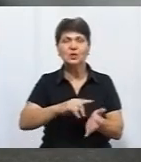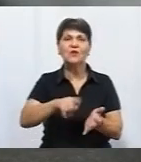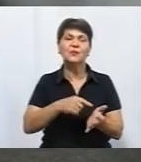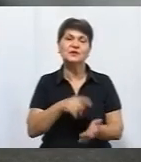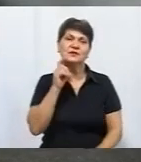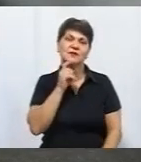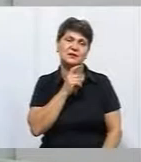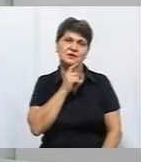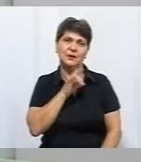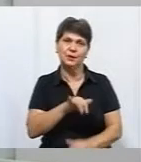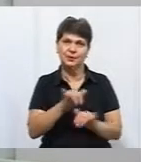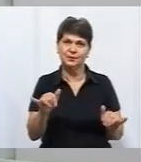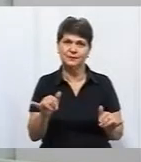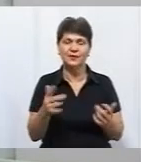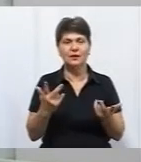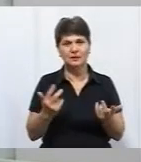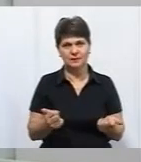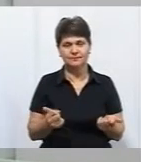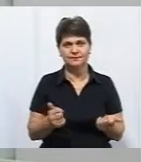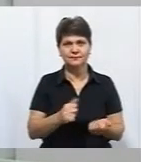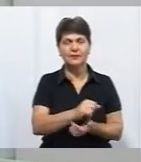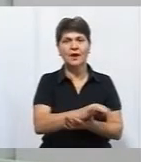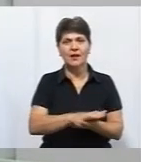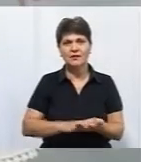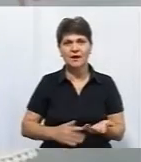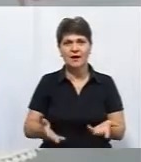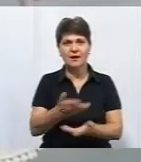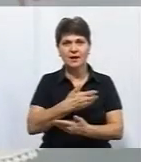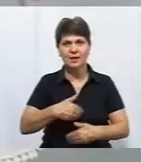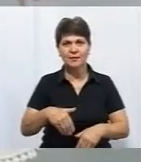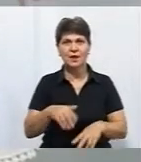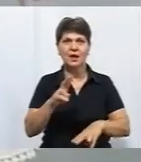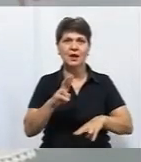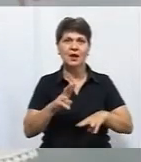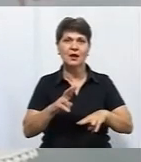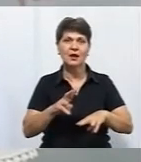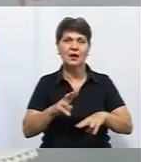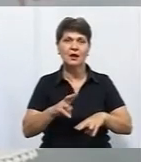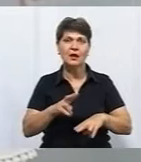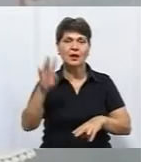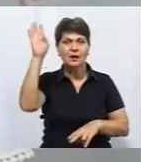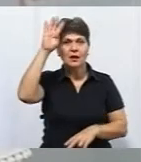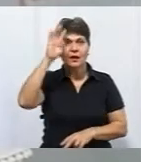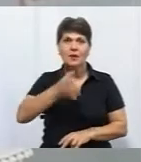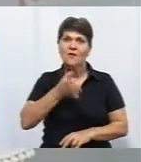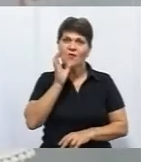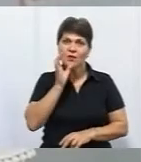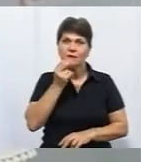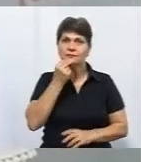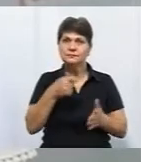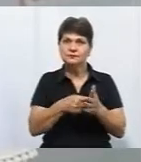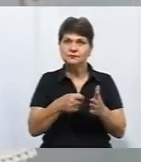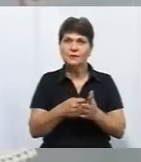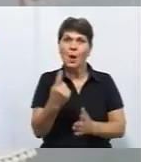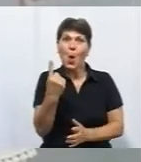Вінниця? Так, далі ми хочемо робити і годівниці, і поїлки, все на одній ніжці. Багато